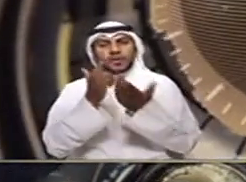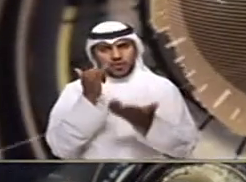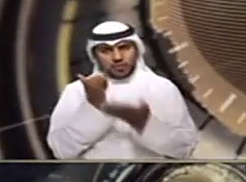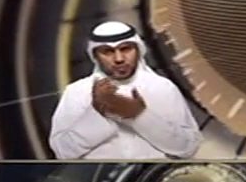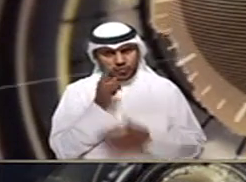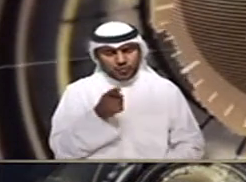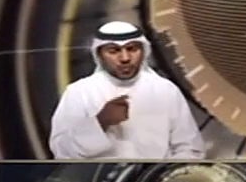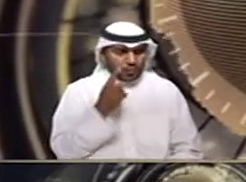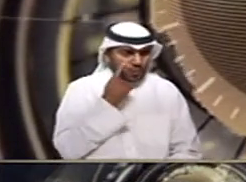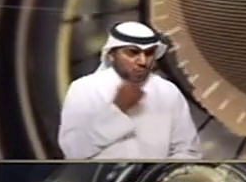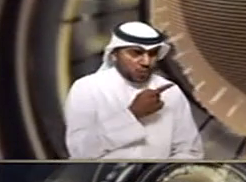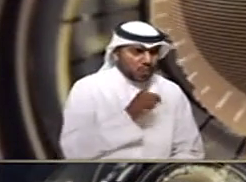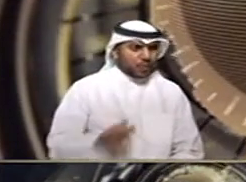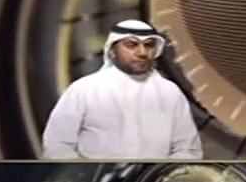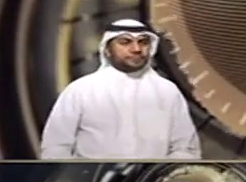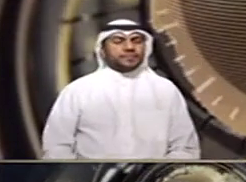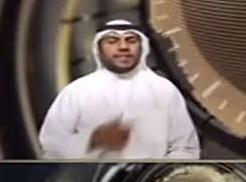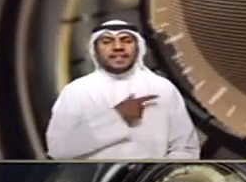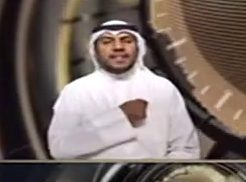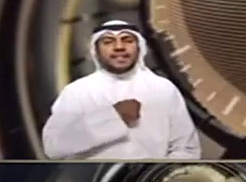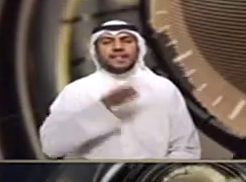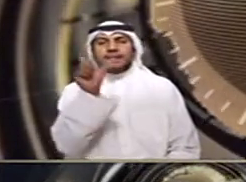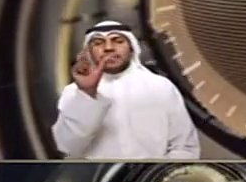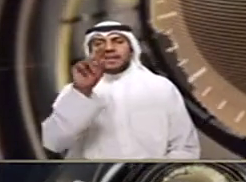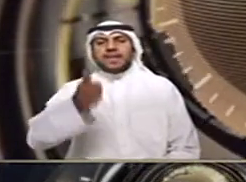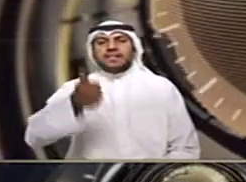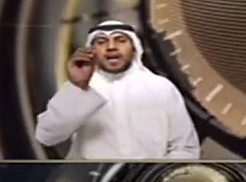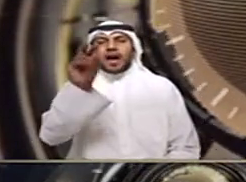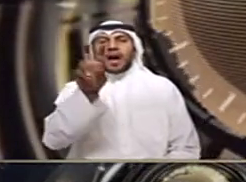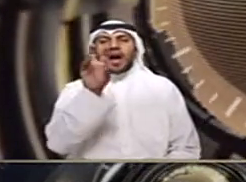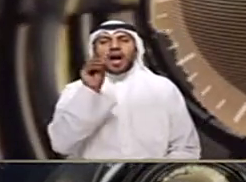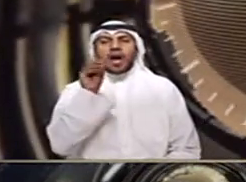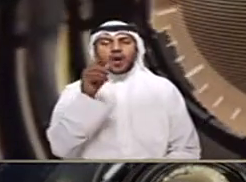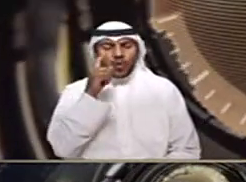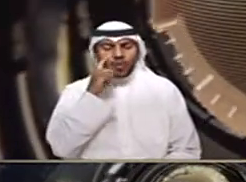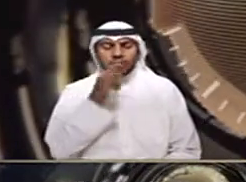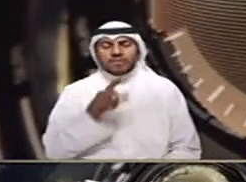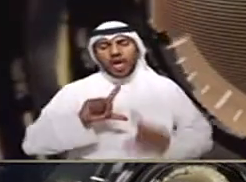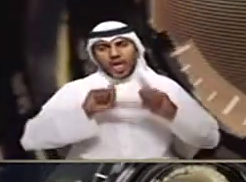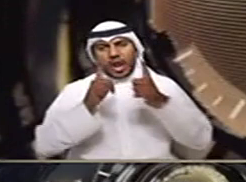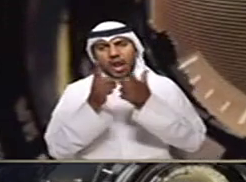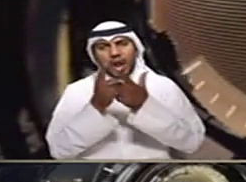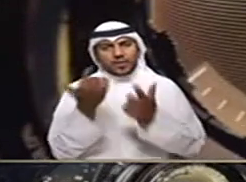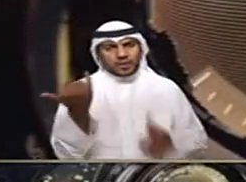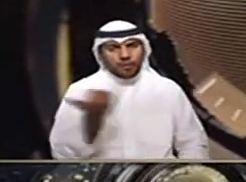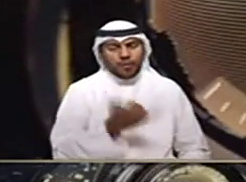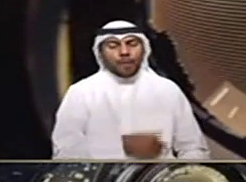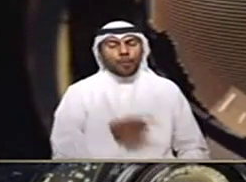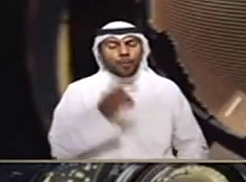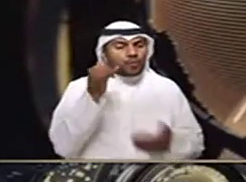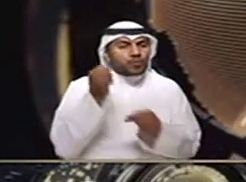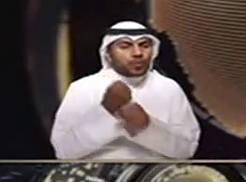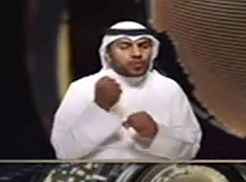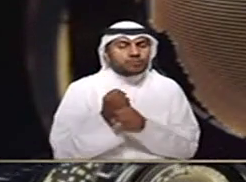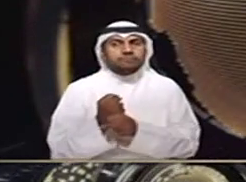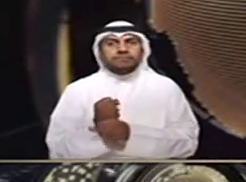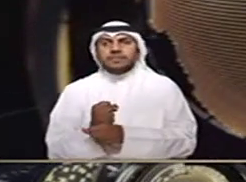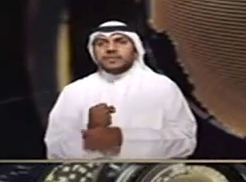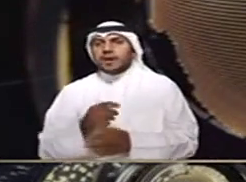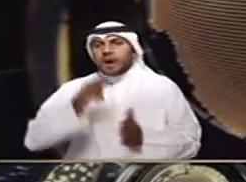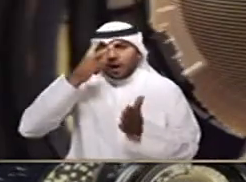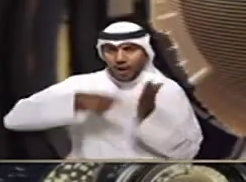رئيسي عملية الإشراف العام على حسن تنفيذ الاستراتيجية الوطنية وإصدار التوجيهات العامة واعتماد